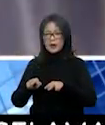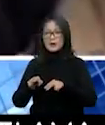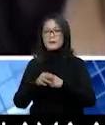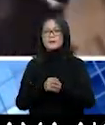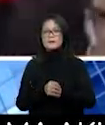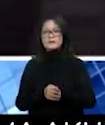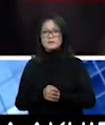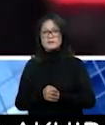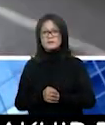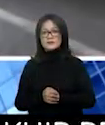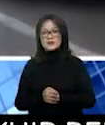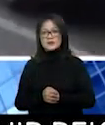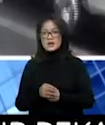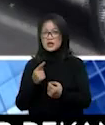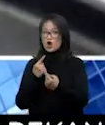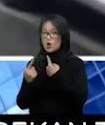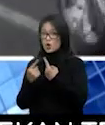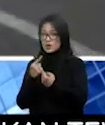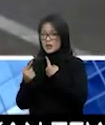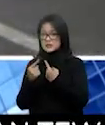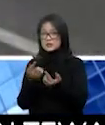itu berkoordinasi dan juga meminta